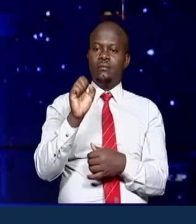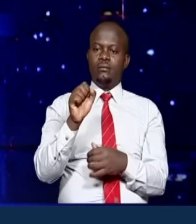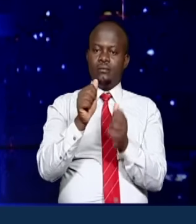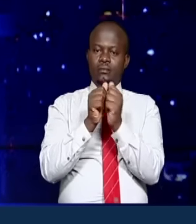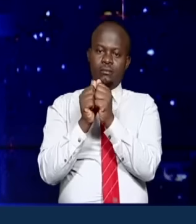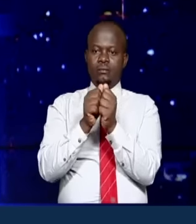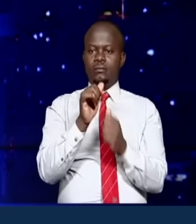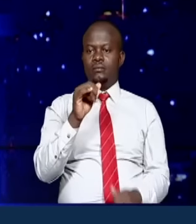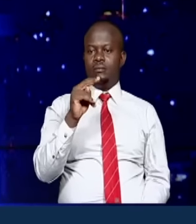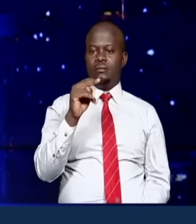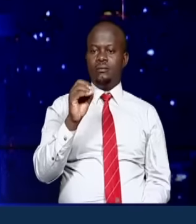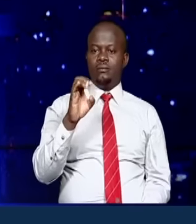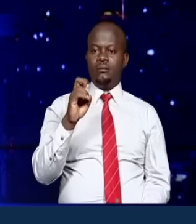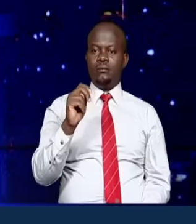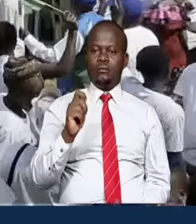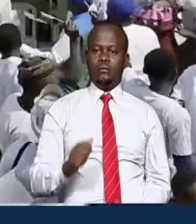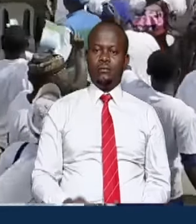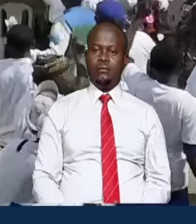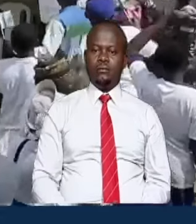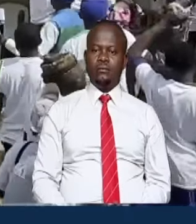kumwe na Innocent Kanyamanza.